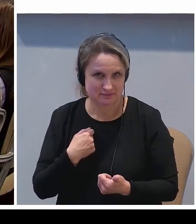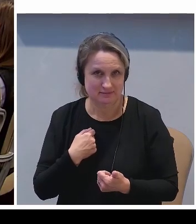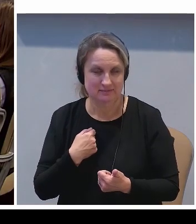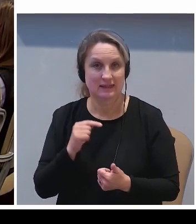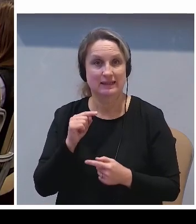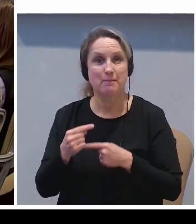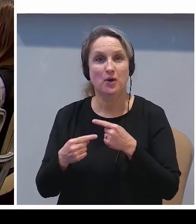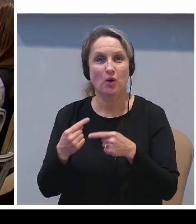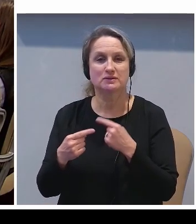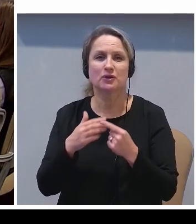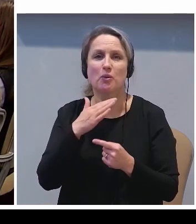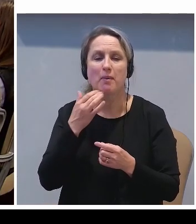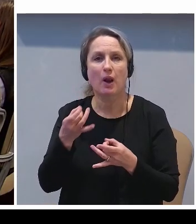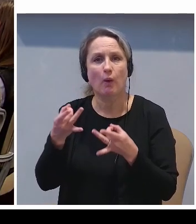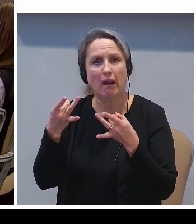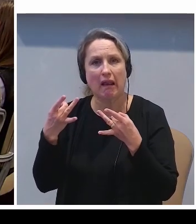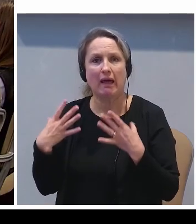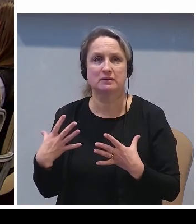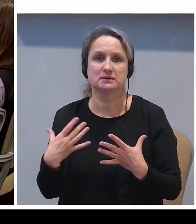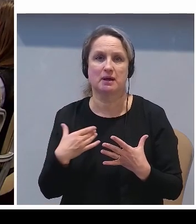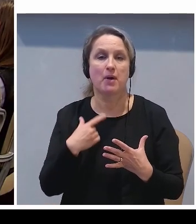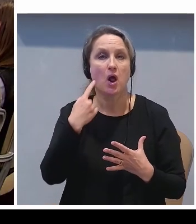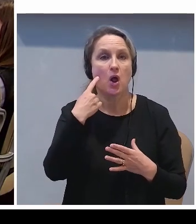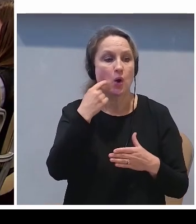see protseduur on palju lihtsam kui luuüdi siirdamine.